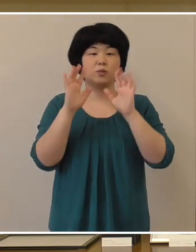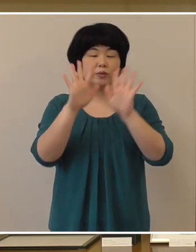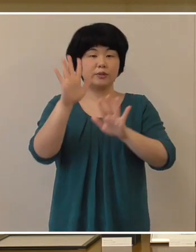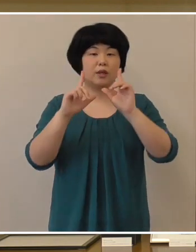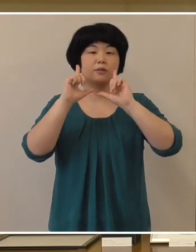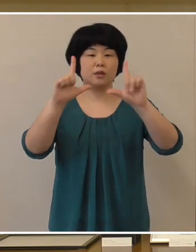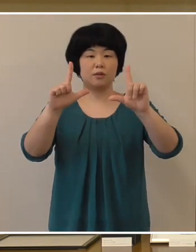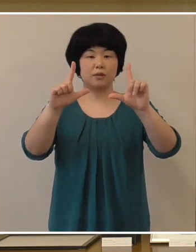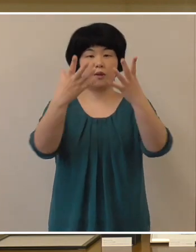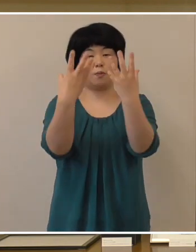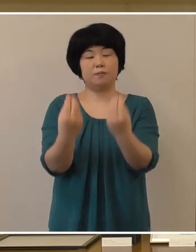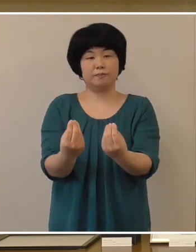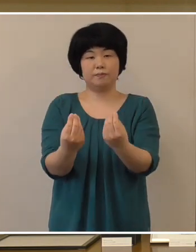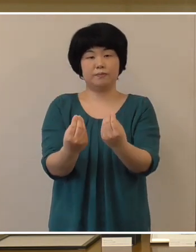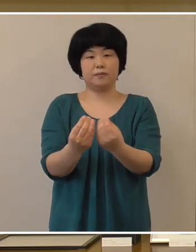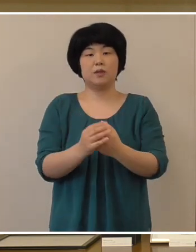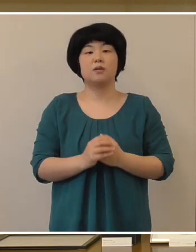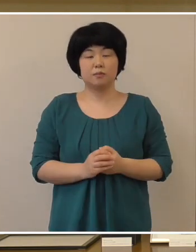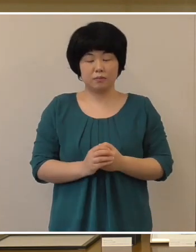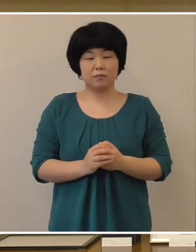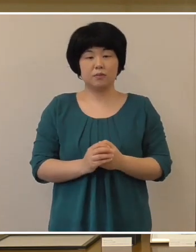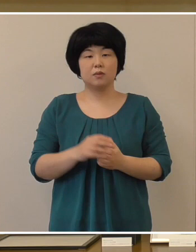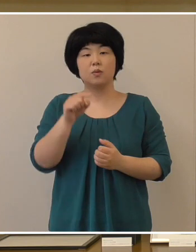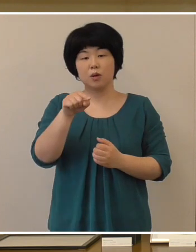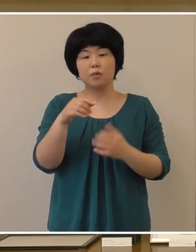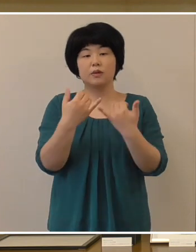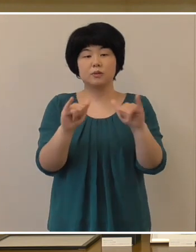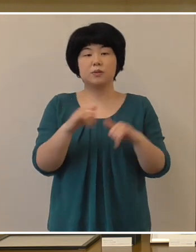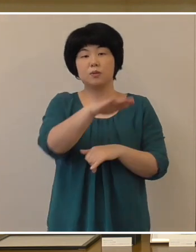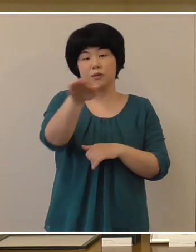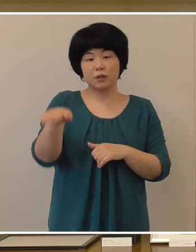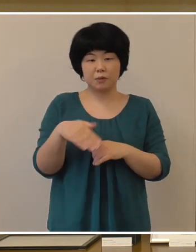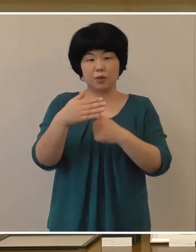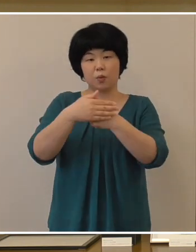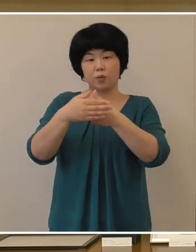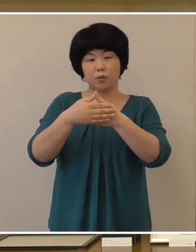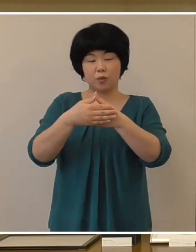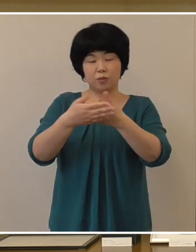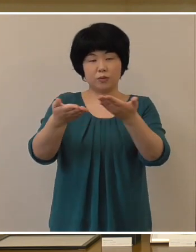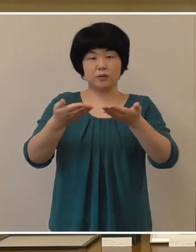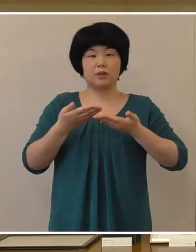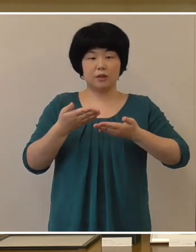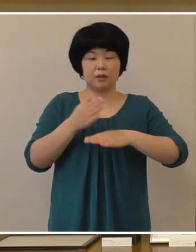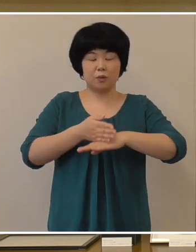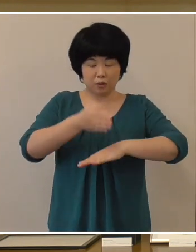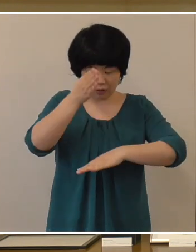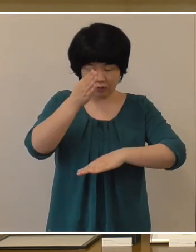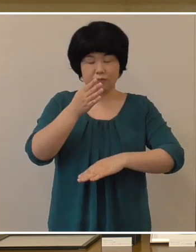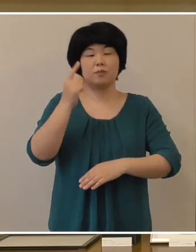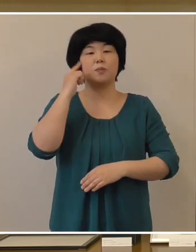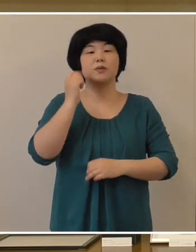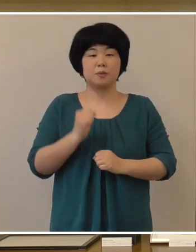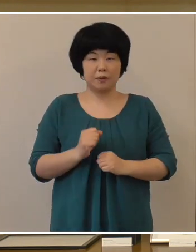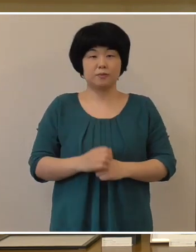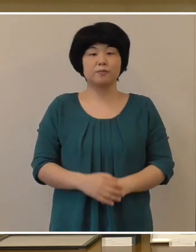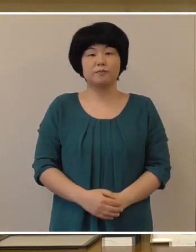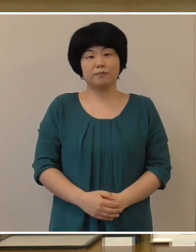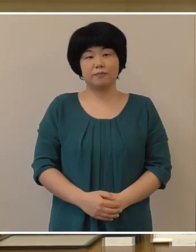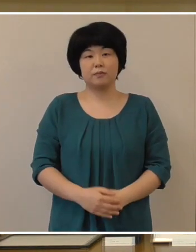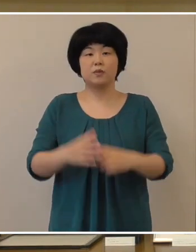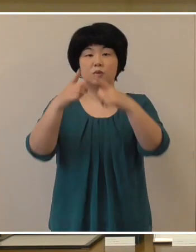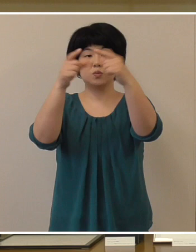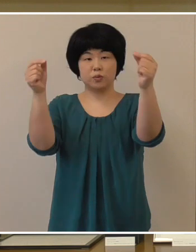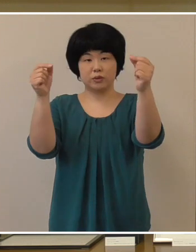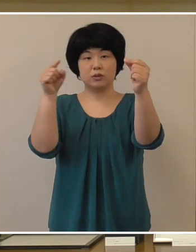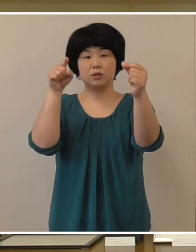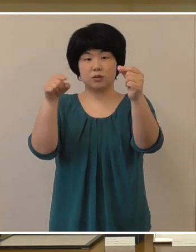。市民の皆様が、一生懸命頑張っていただいておかげだというふうに思っております。